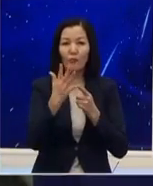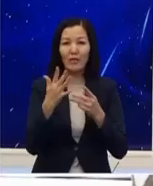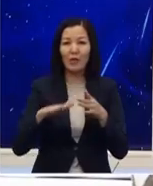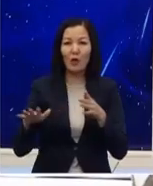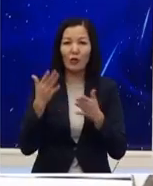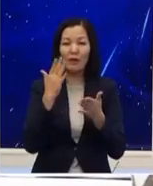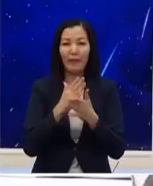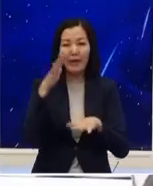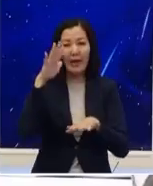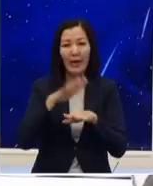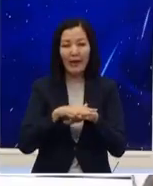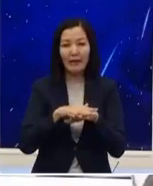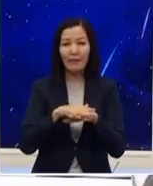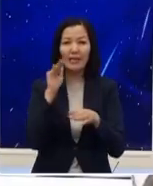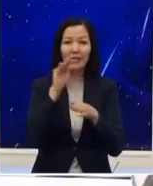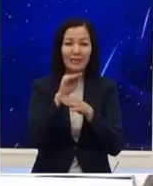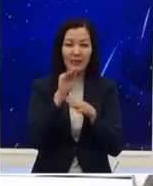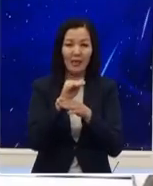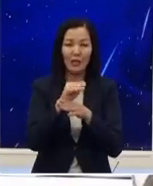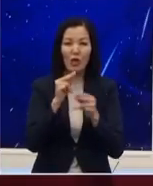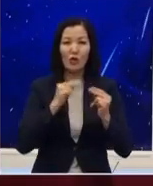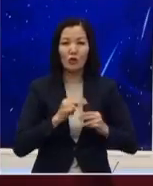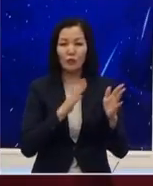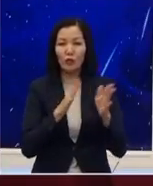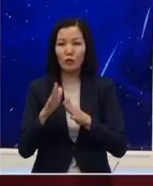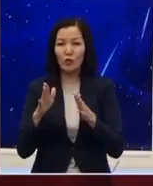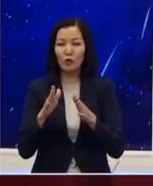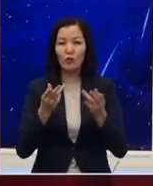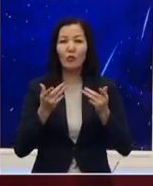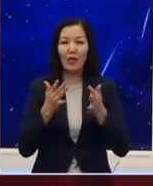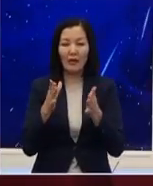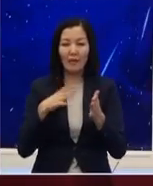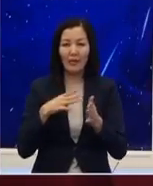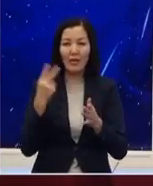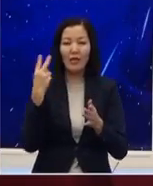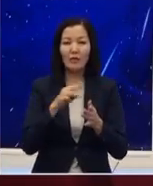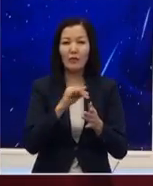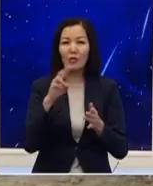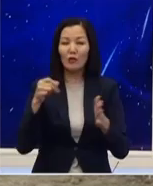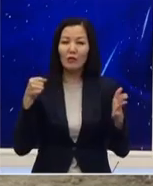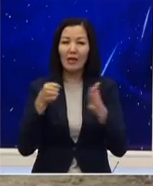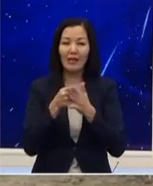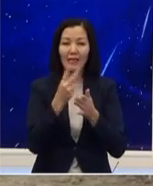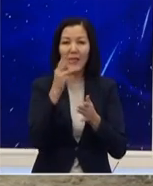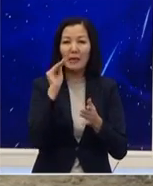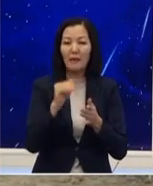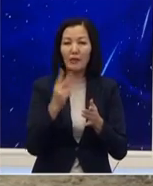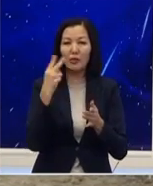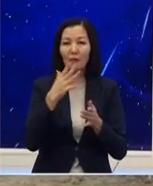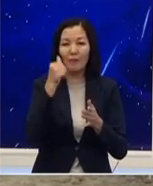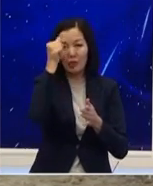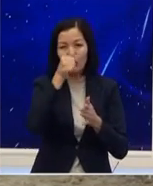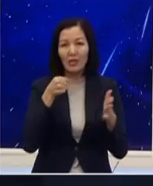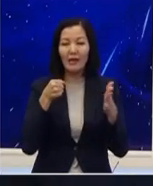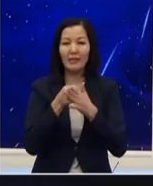бар. Әкім құзырлыларға сын айтты, жұмысты жүйелендіруді талап етті. 20 желтоқсанға дейін 2025 жылға